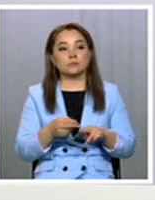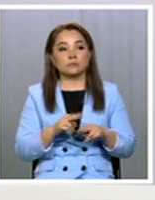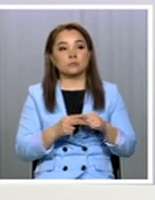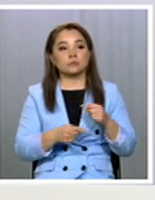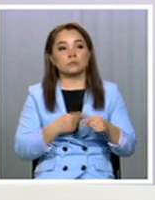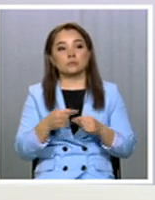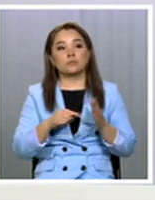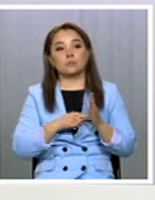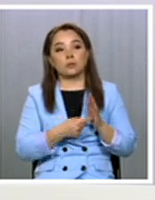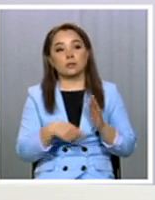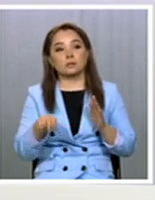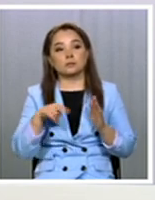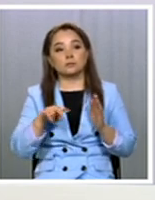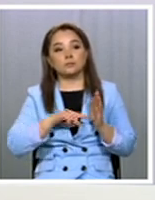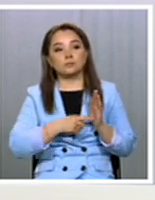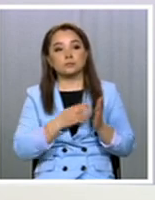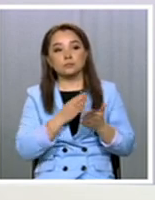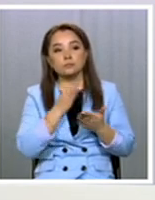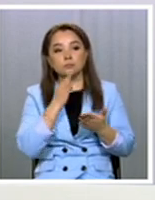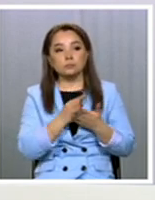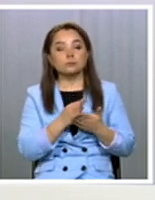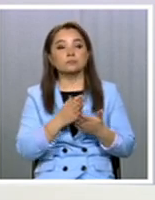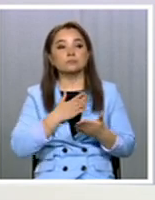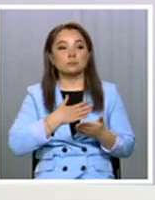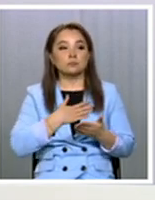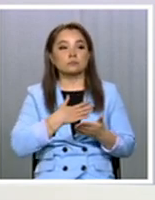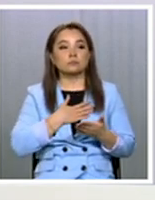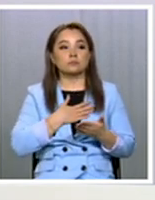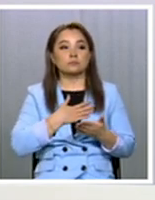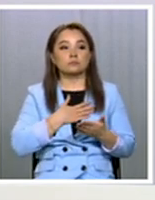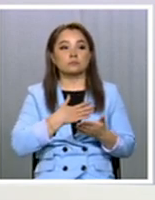Д нүктесі, оның абсциссасы бізде